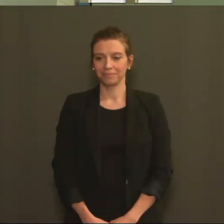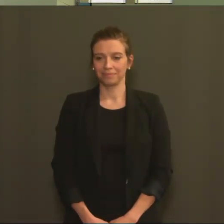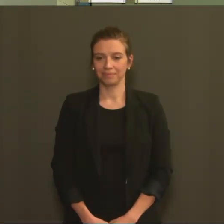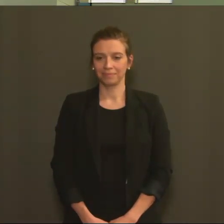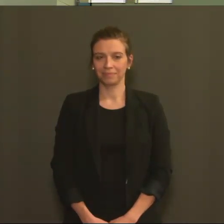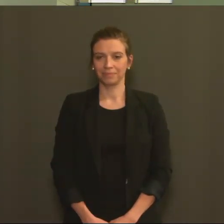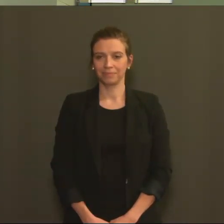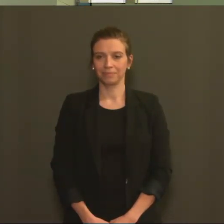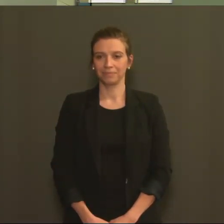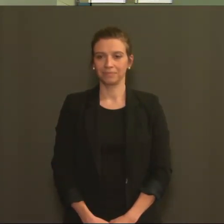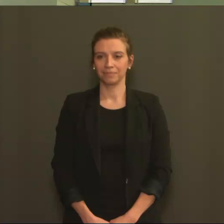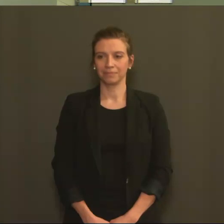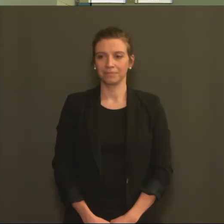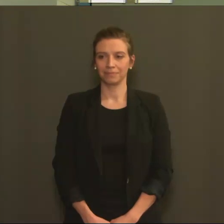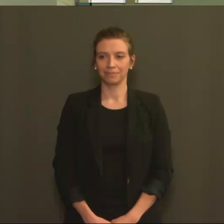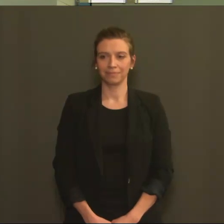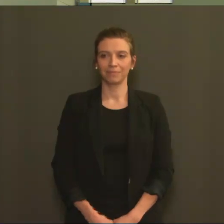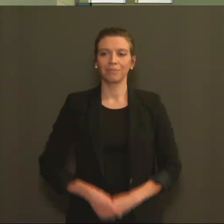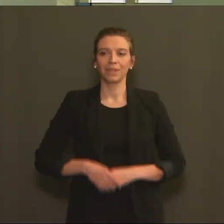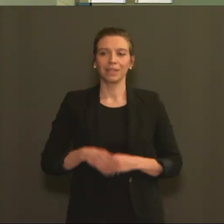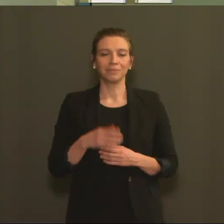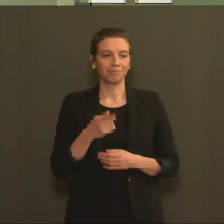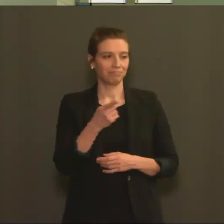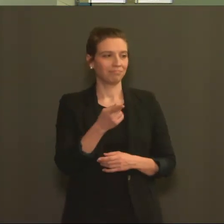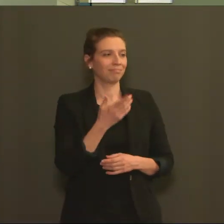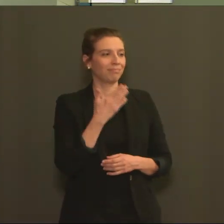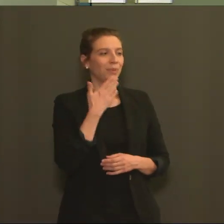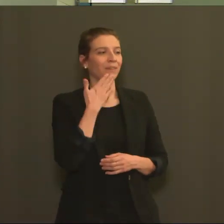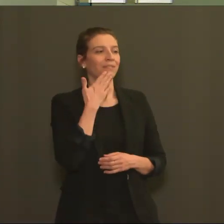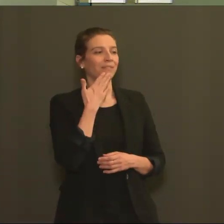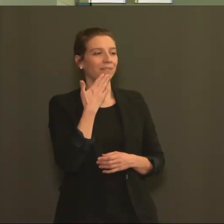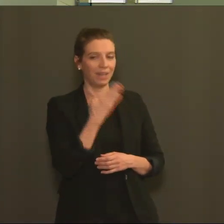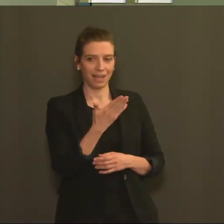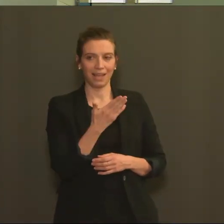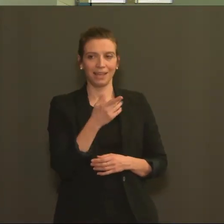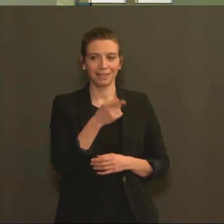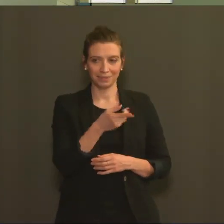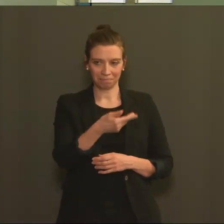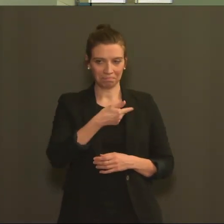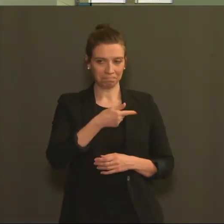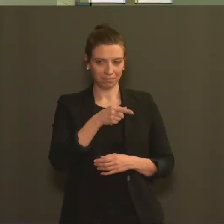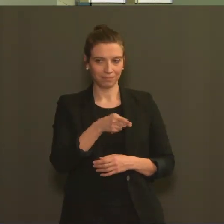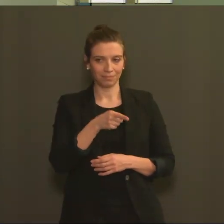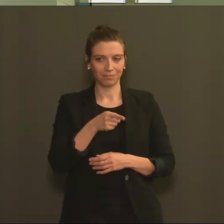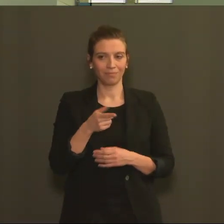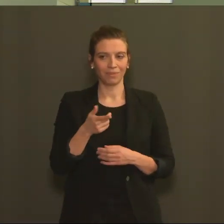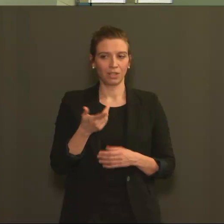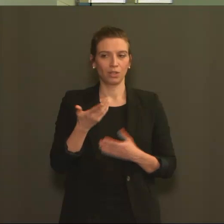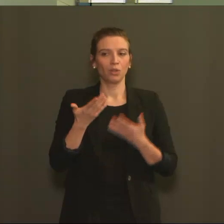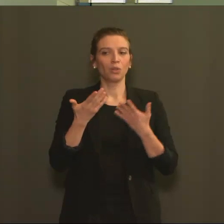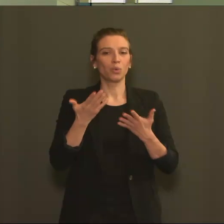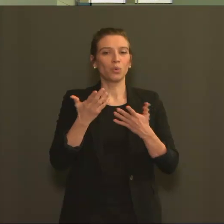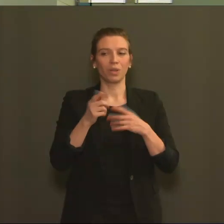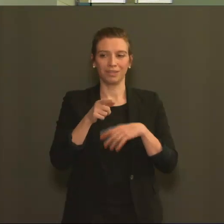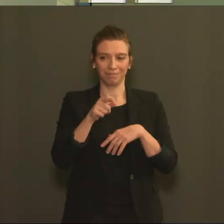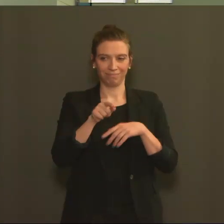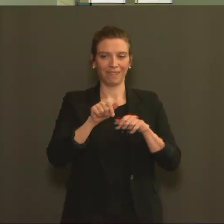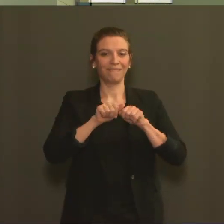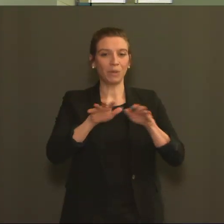welk type maskers moeten we gebruiken om ons te beschermen tegen de meer besmettelijke nieuwe varianten ze nodig om een ffp2